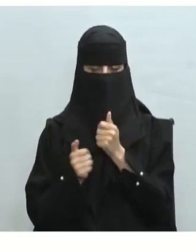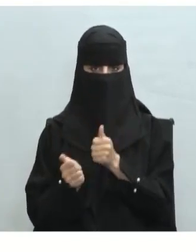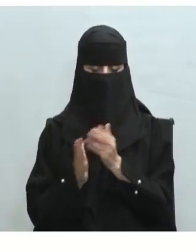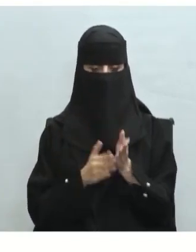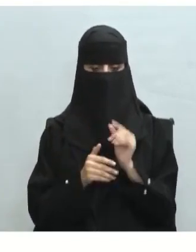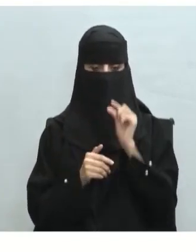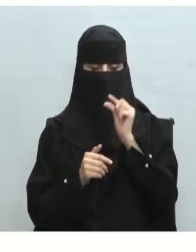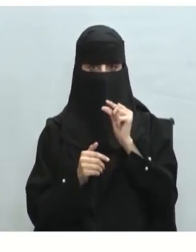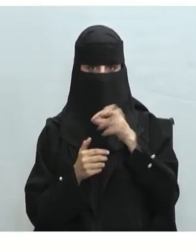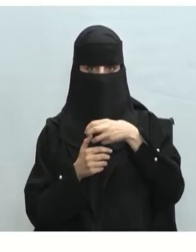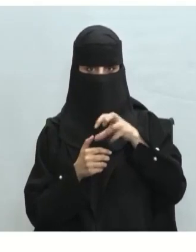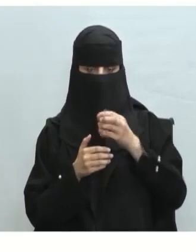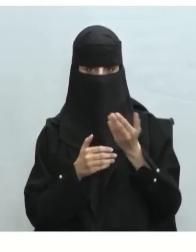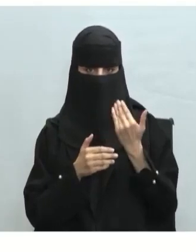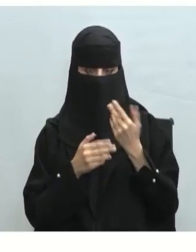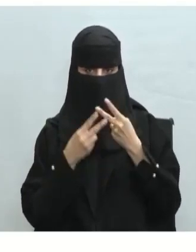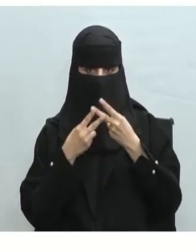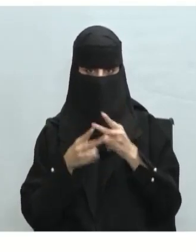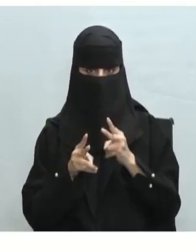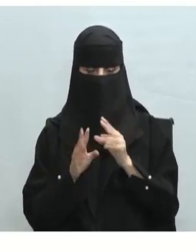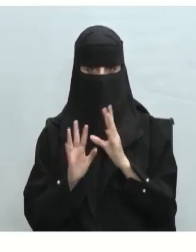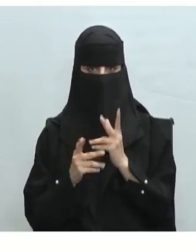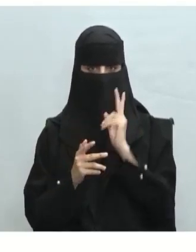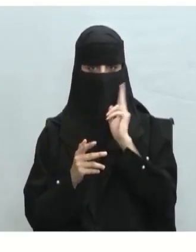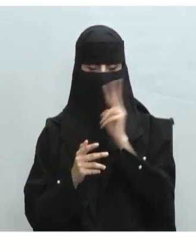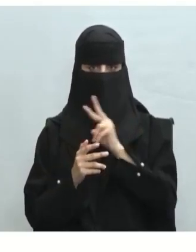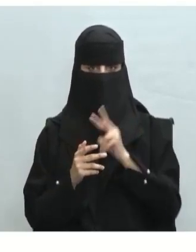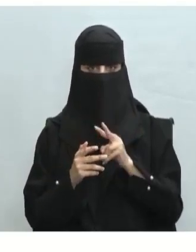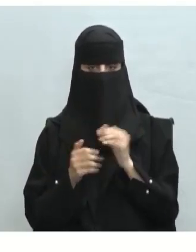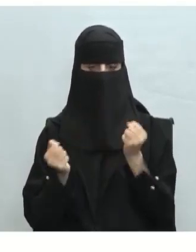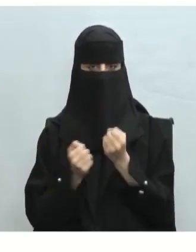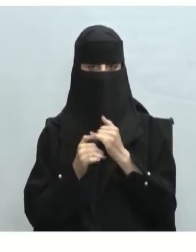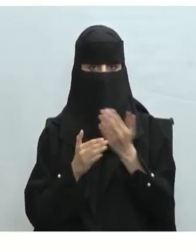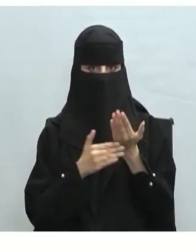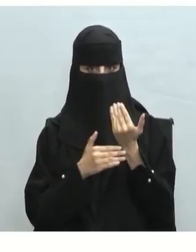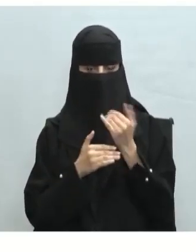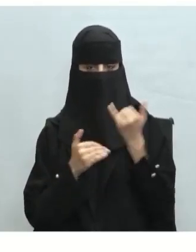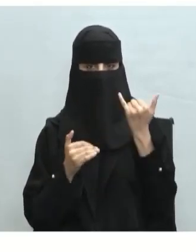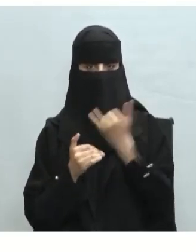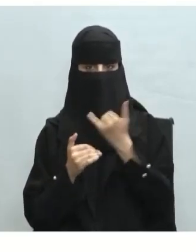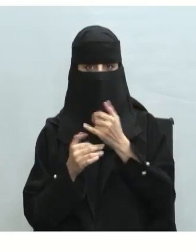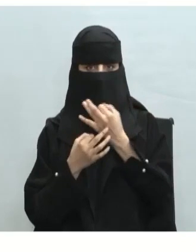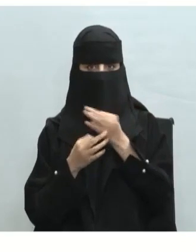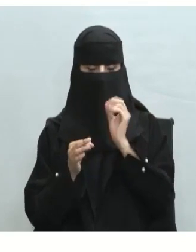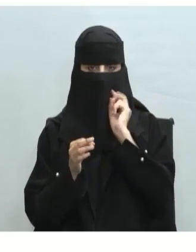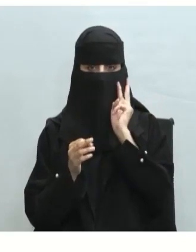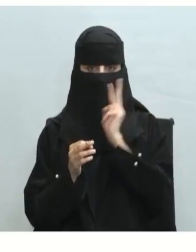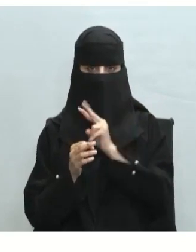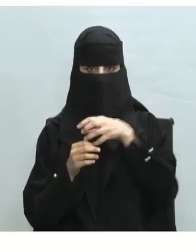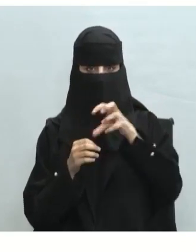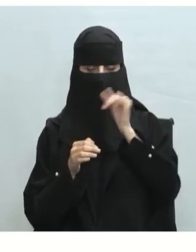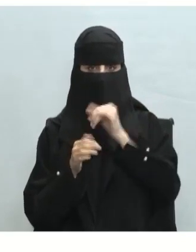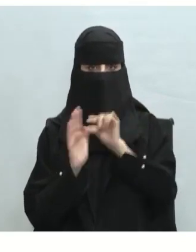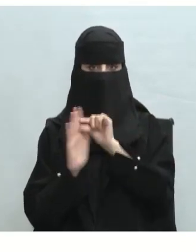الوحده قبل ان نبدا طبعا او ندلف الى موضوعات هذه الوحده او انشطتها لابد ان تعرف ما الذي ستدرس في هذه الوحده هنا في دليل